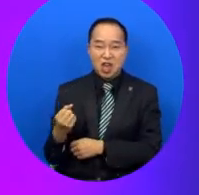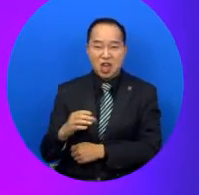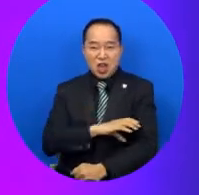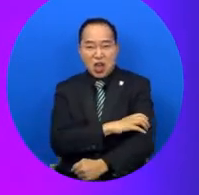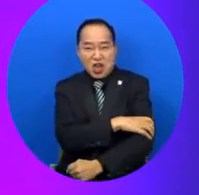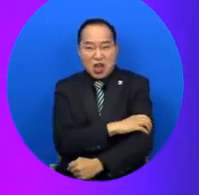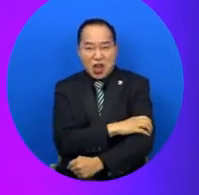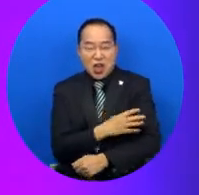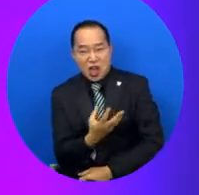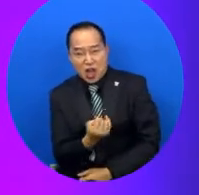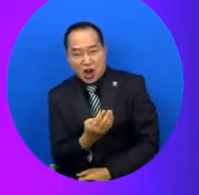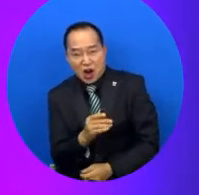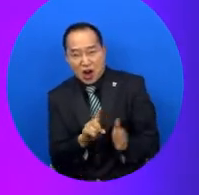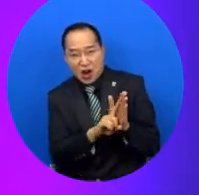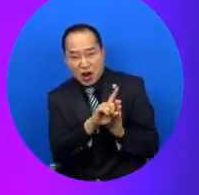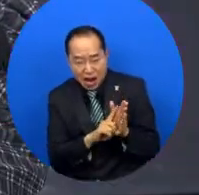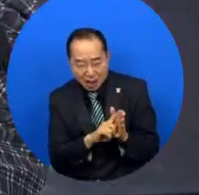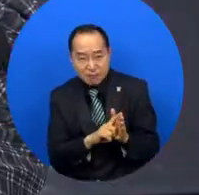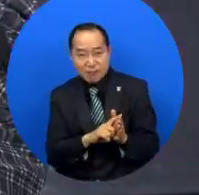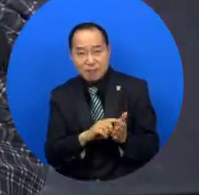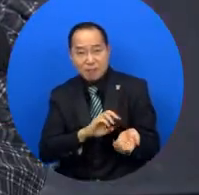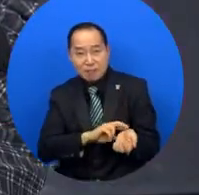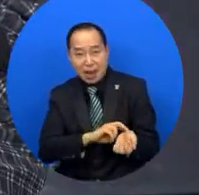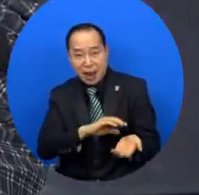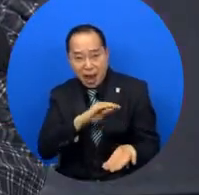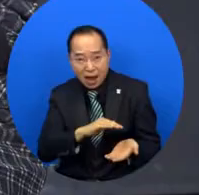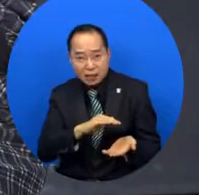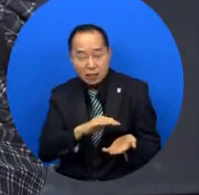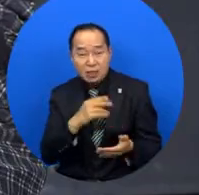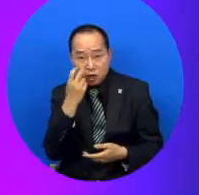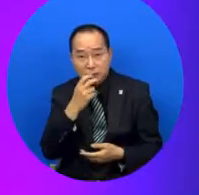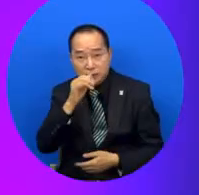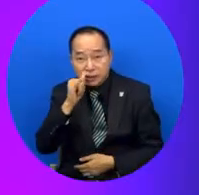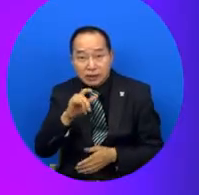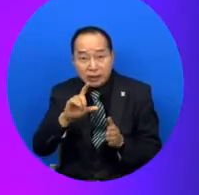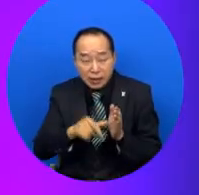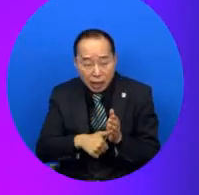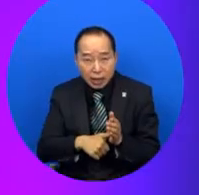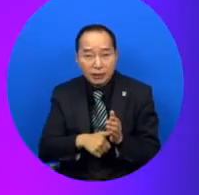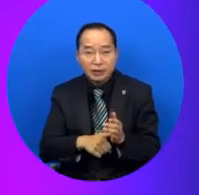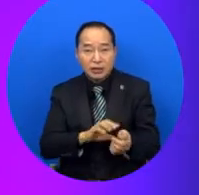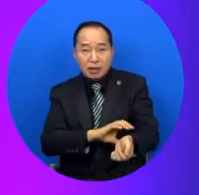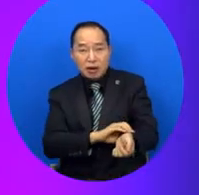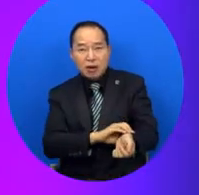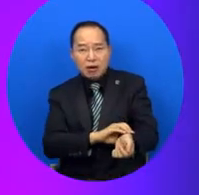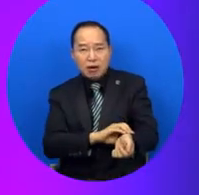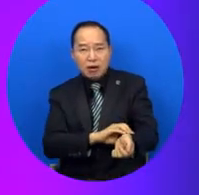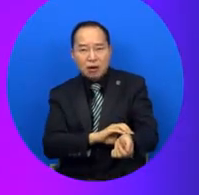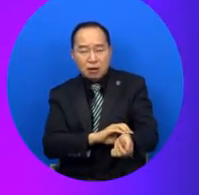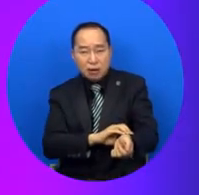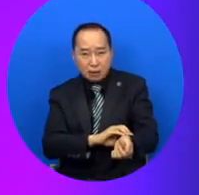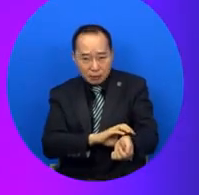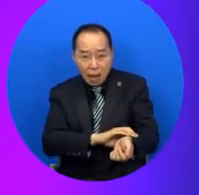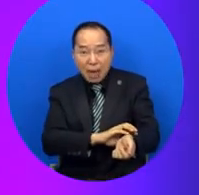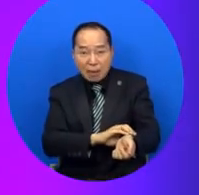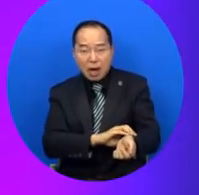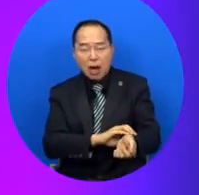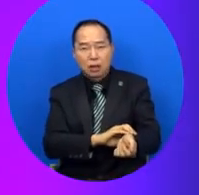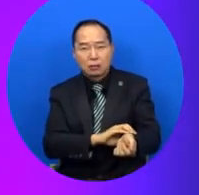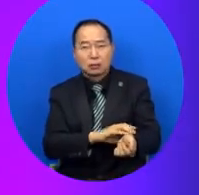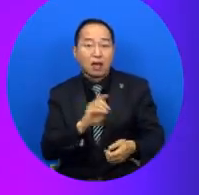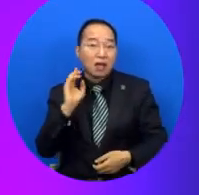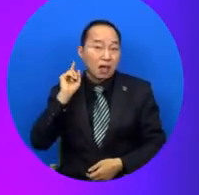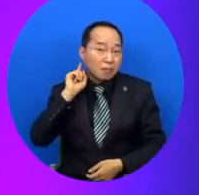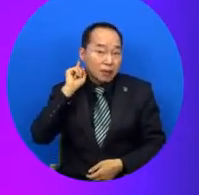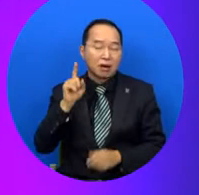환자를 혈압과 맥박을 재는 게 있어요. 거기서 저는 신경맥의 저혈압이 나왔고